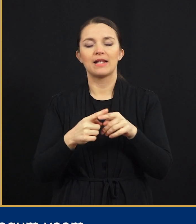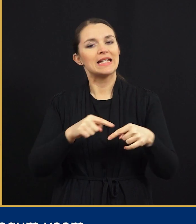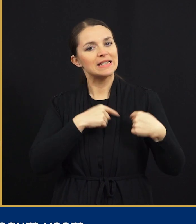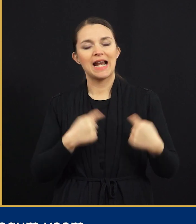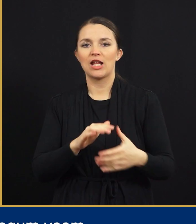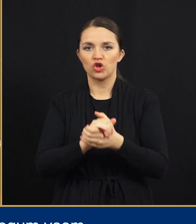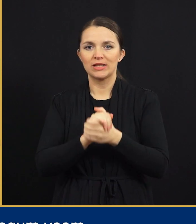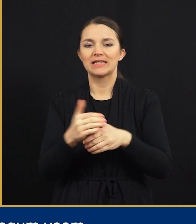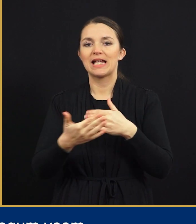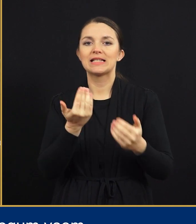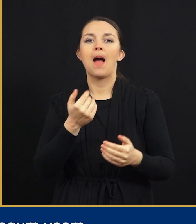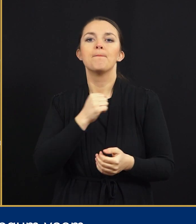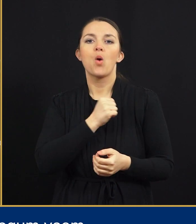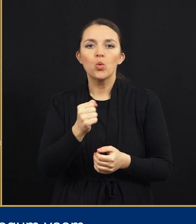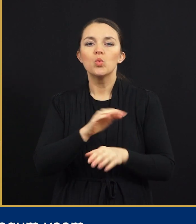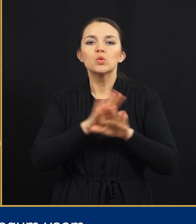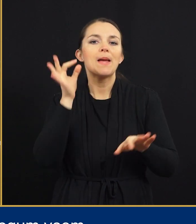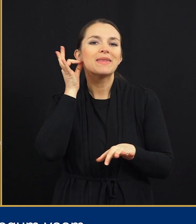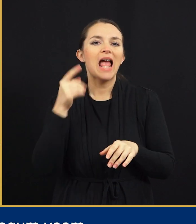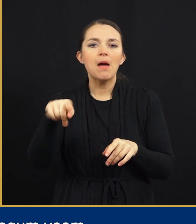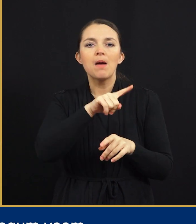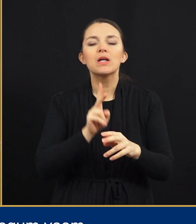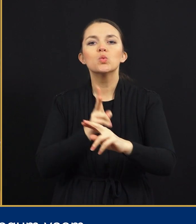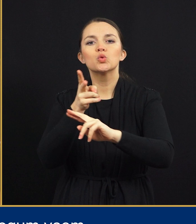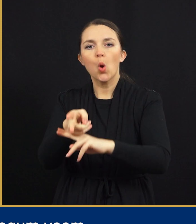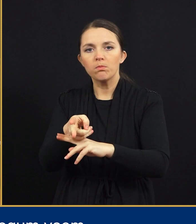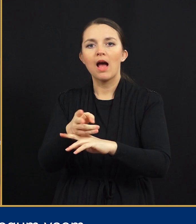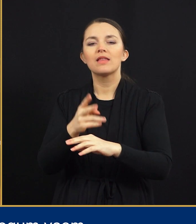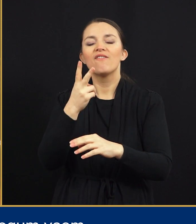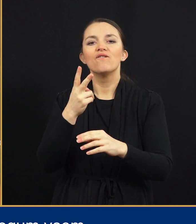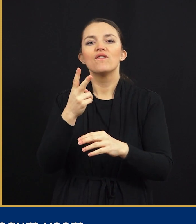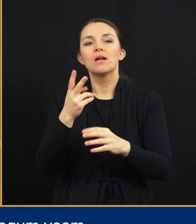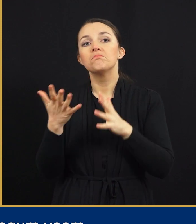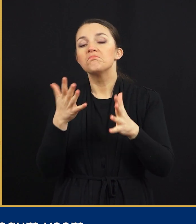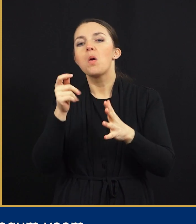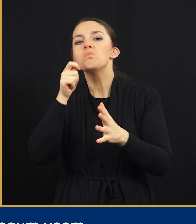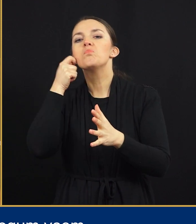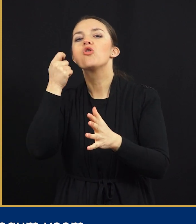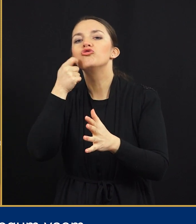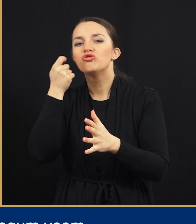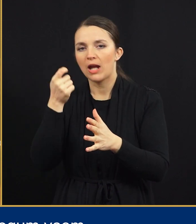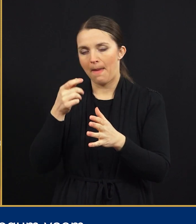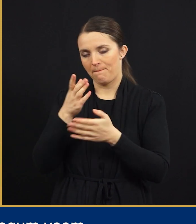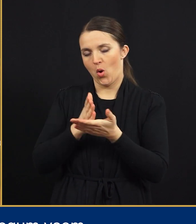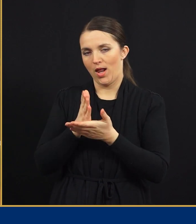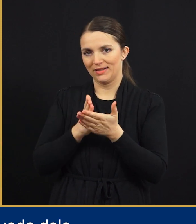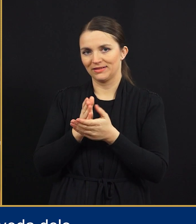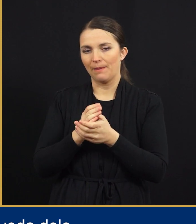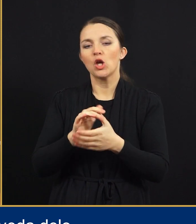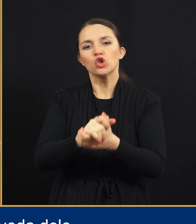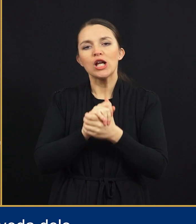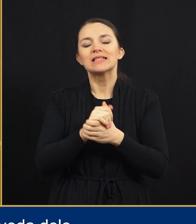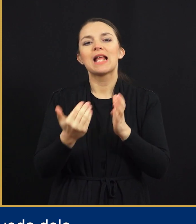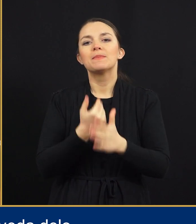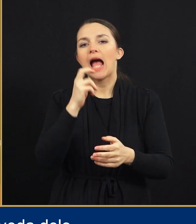enkrat iskrene čestitke za pogum vsem damam, ki vstopate v domnevno moške poklice.